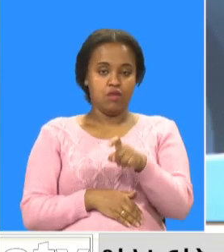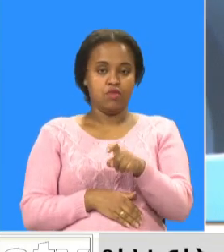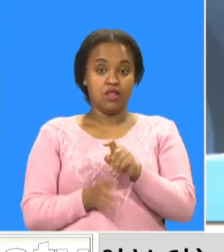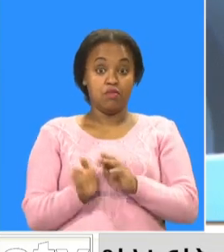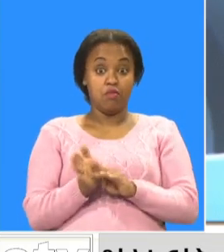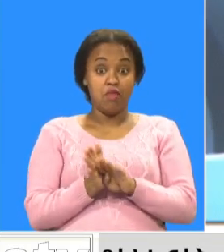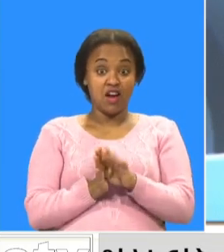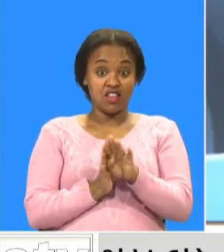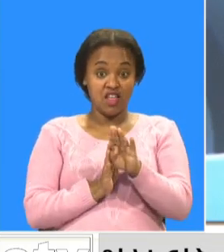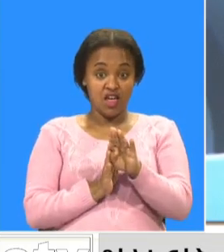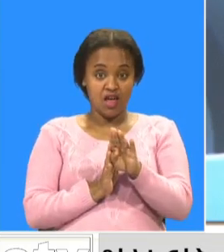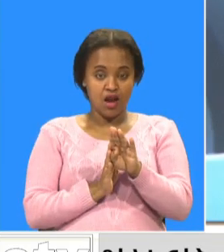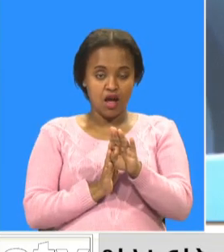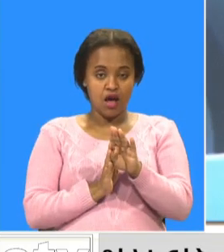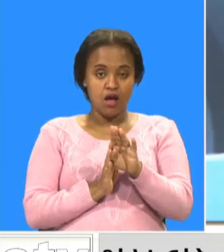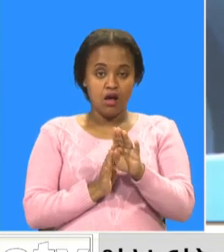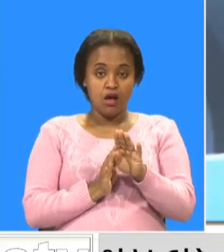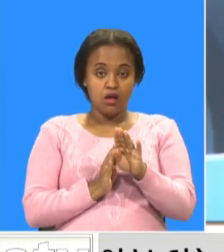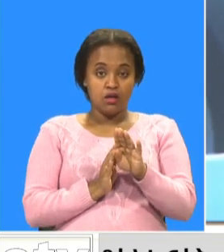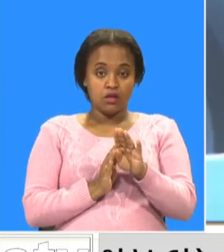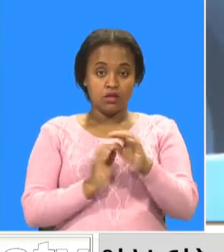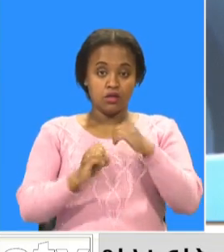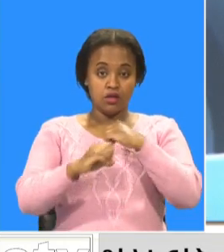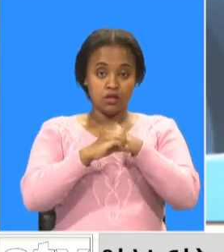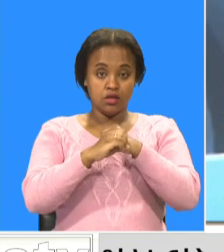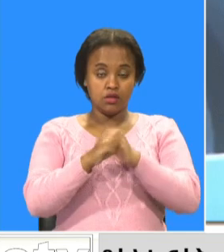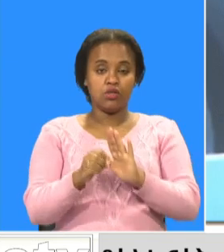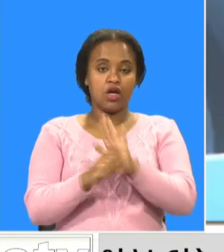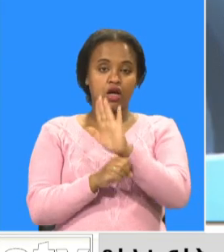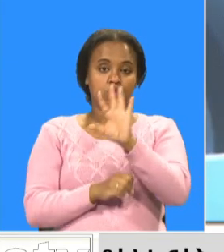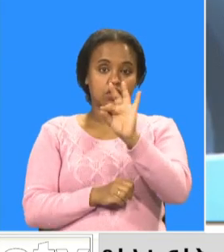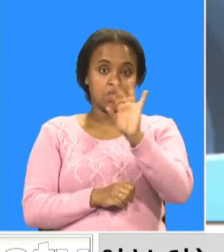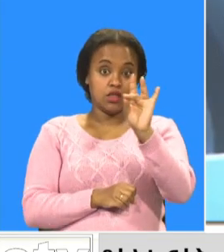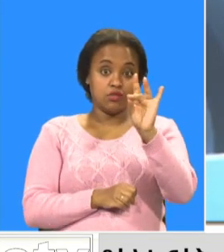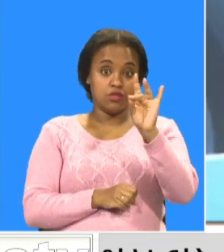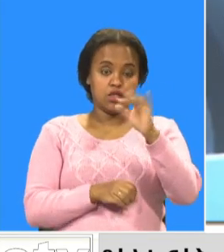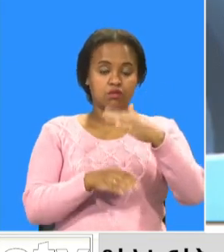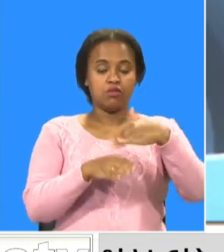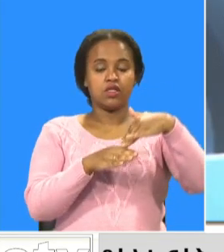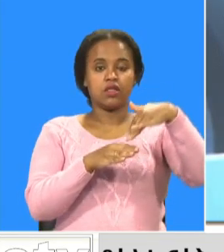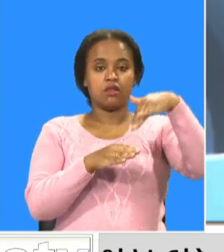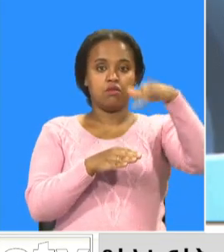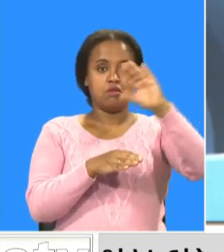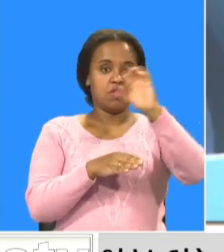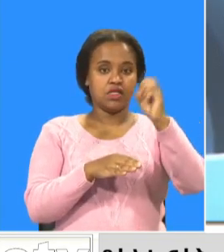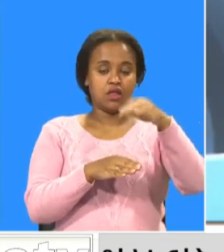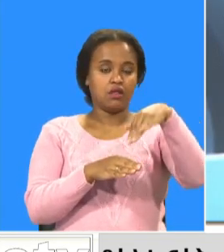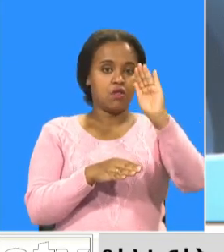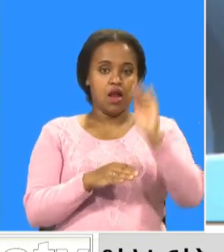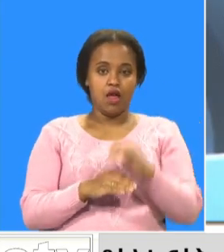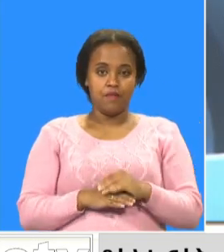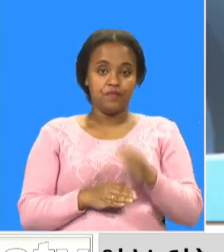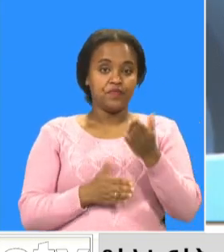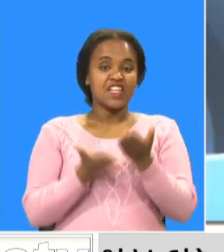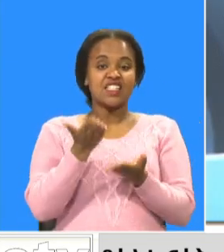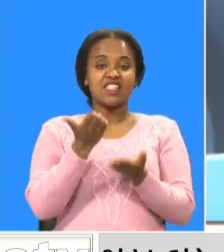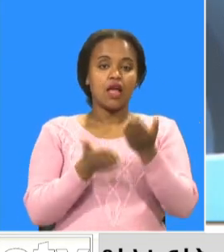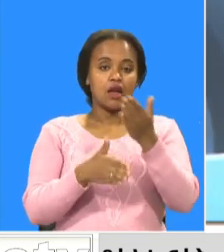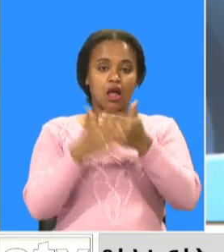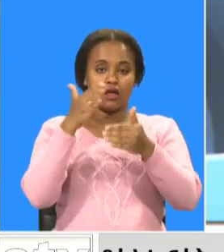ፊልትሬሽን ኤፊሺንሲው ደግሞ ከ95% በላይ ብሬዘቢሊቲው ስታንዳርድ አለው።